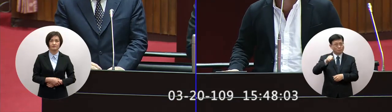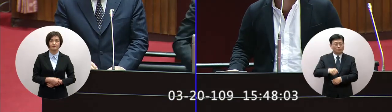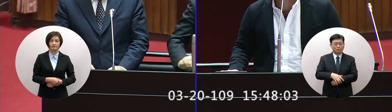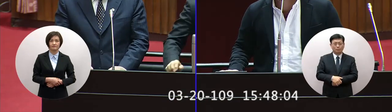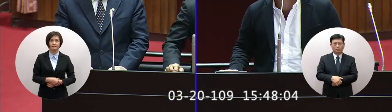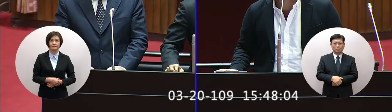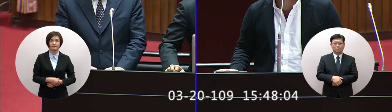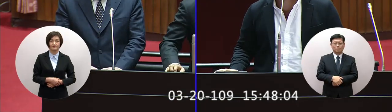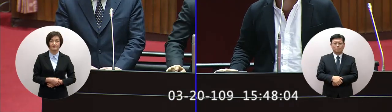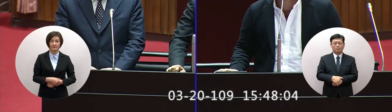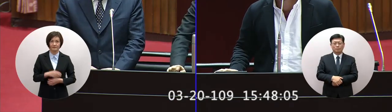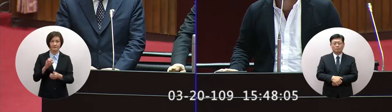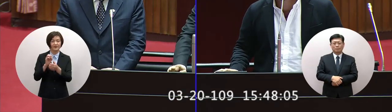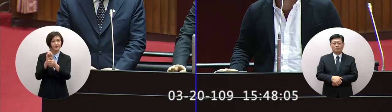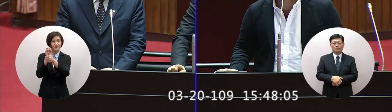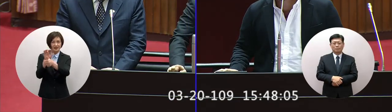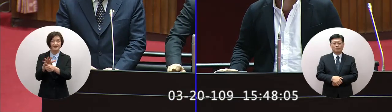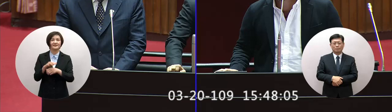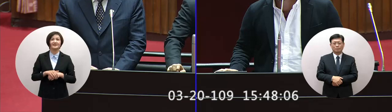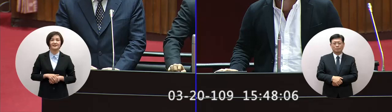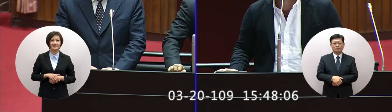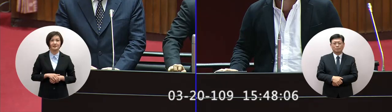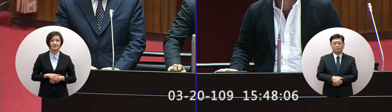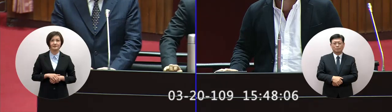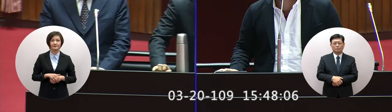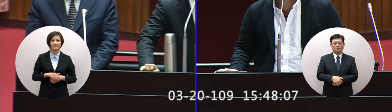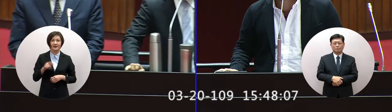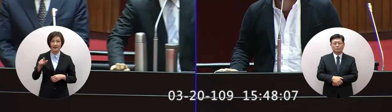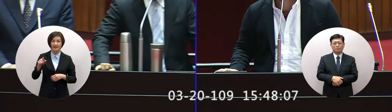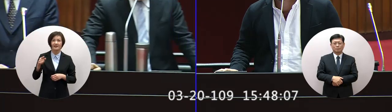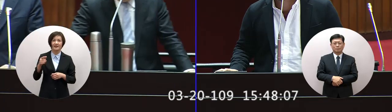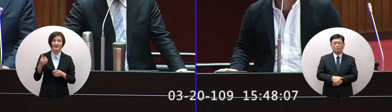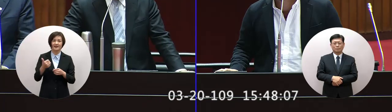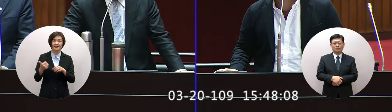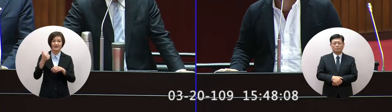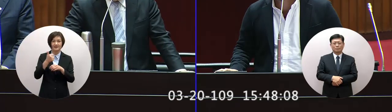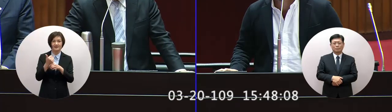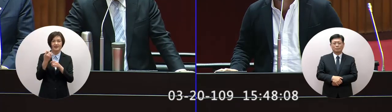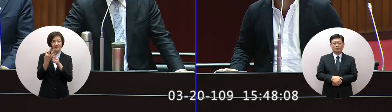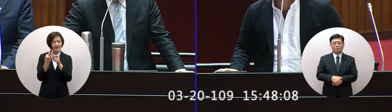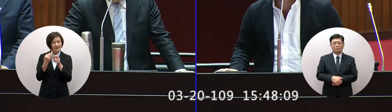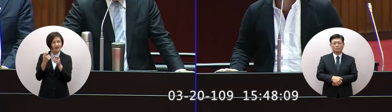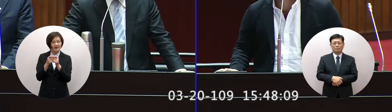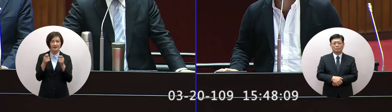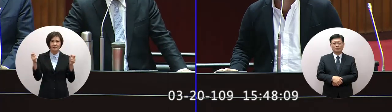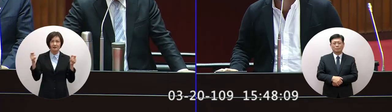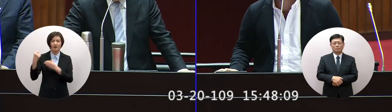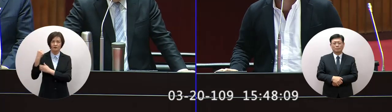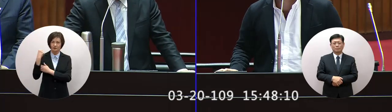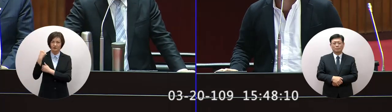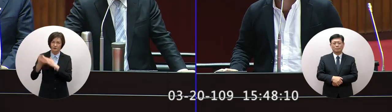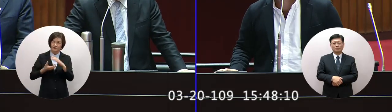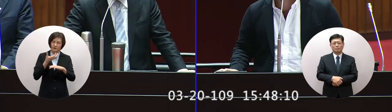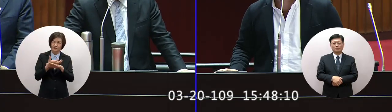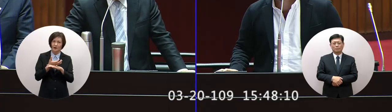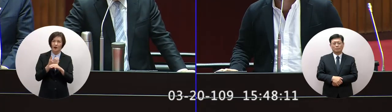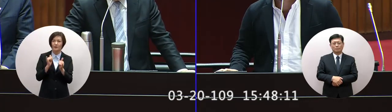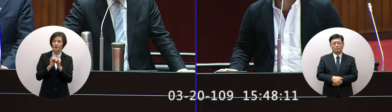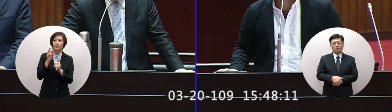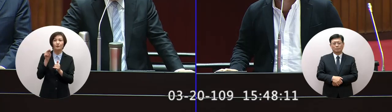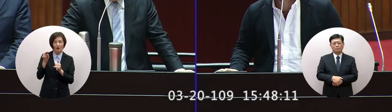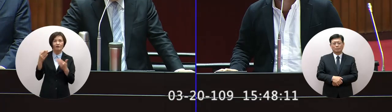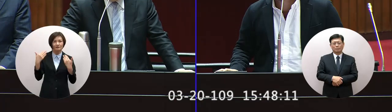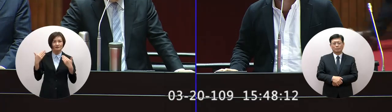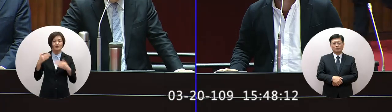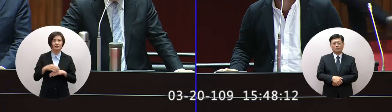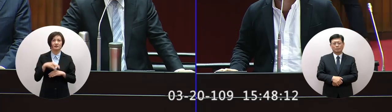吗？对。 各位委员，这个正因为您多年来在这一方面的努力被看见、被肯定，而民